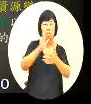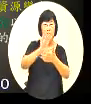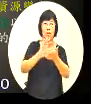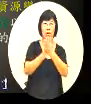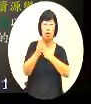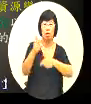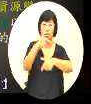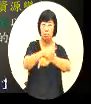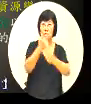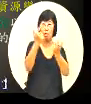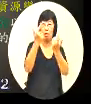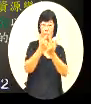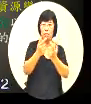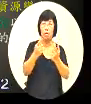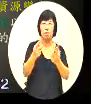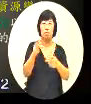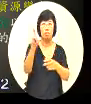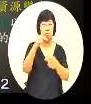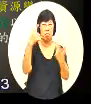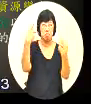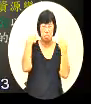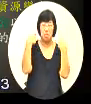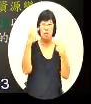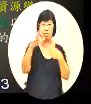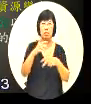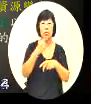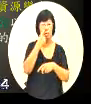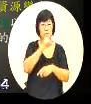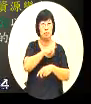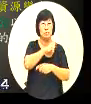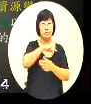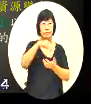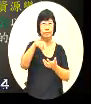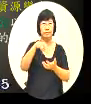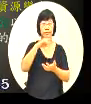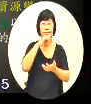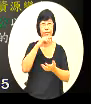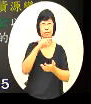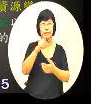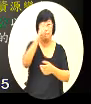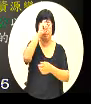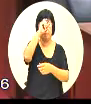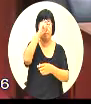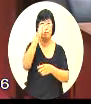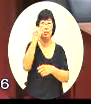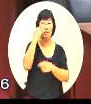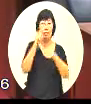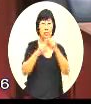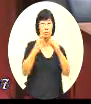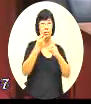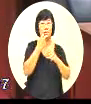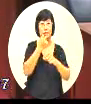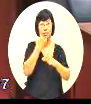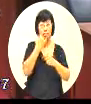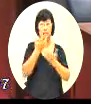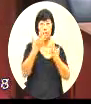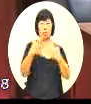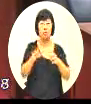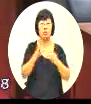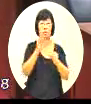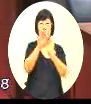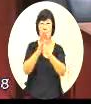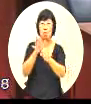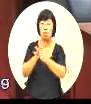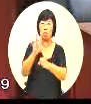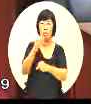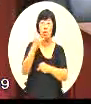债的结果。事实上我站在高雄市议员的立场，我当然希望 中央能够给我们更多的补助，能够把